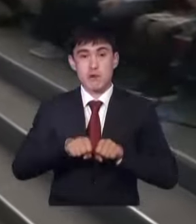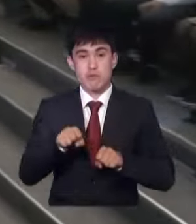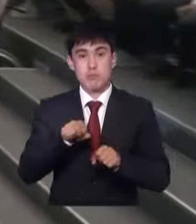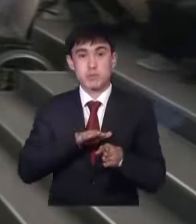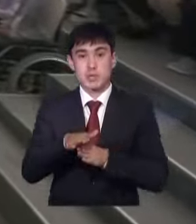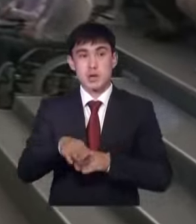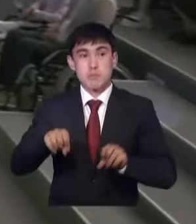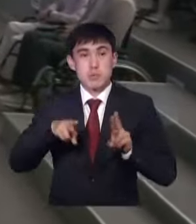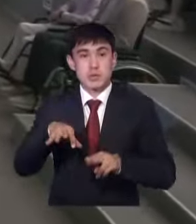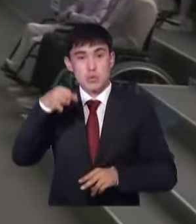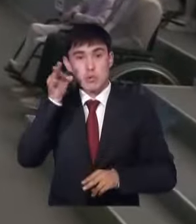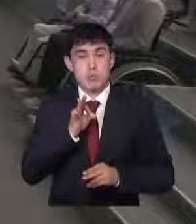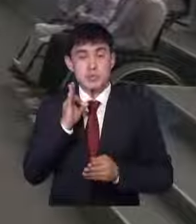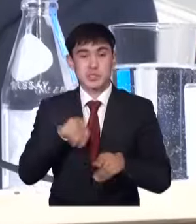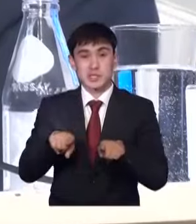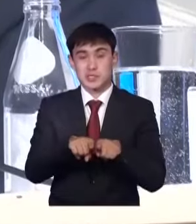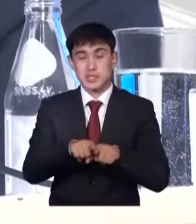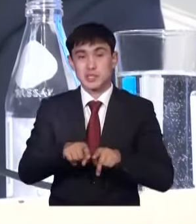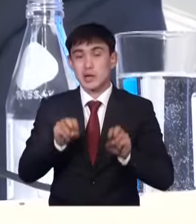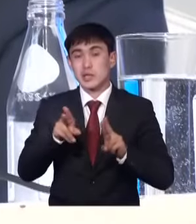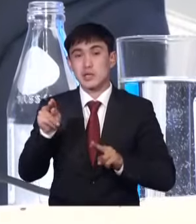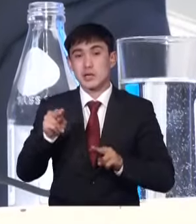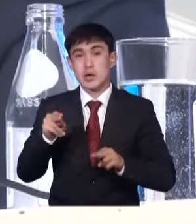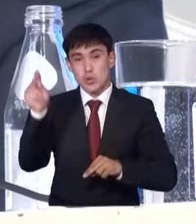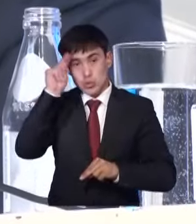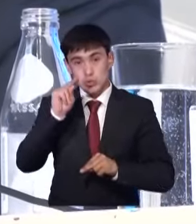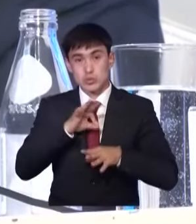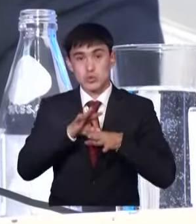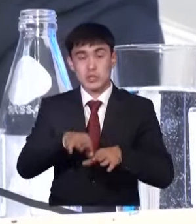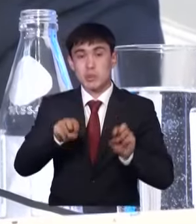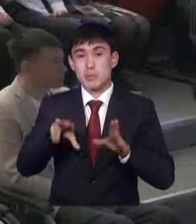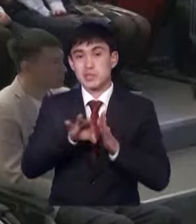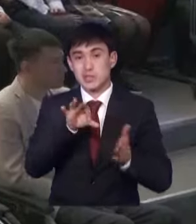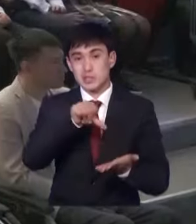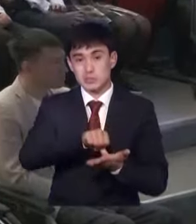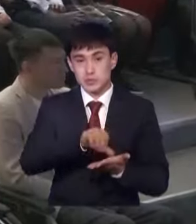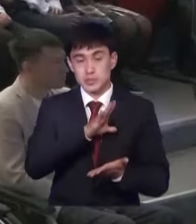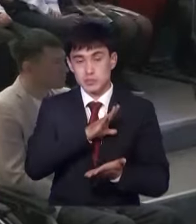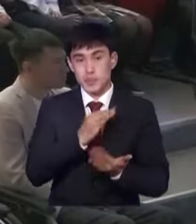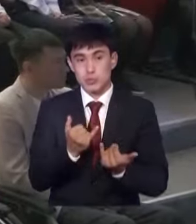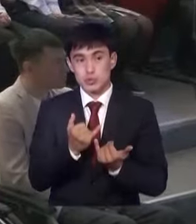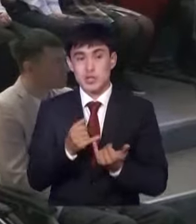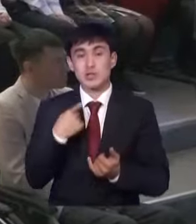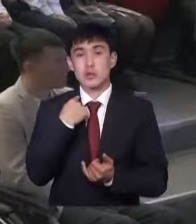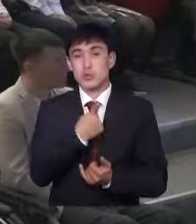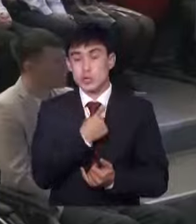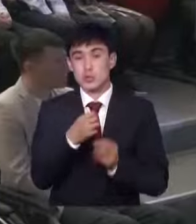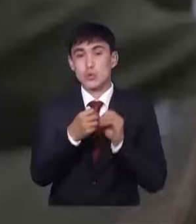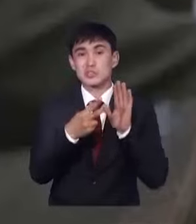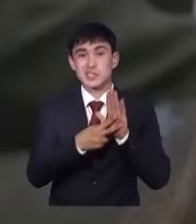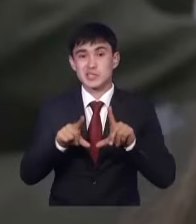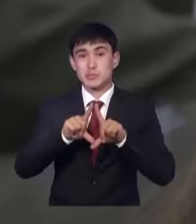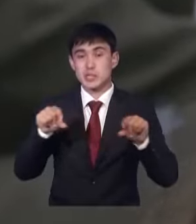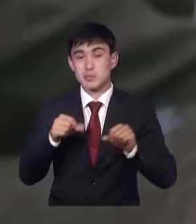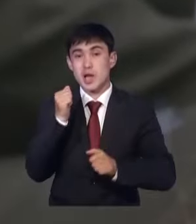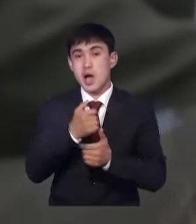бар, біліктілік талаптарына сәйкес келетін арнайы оқу курсынан өткен мамандар таңдалған. Бүгінге дейін олар Талдықорғанның 18